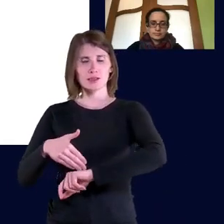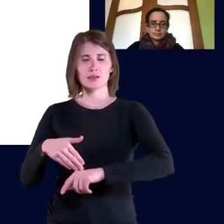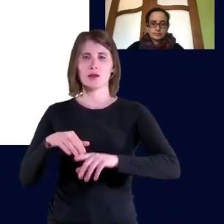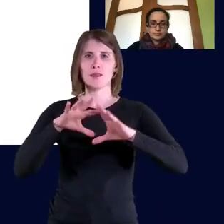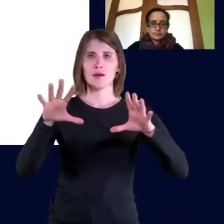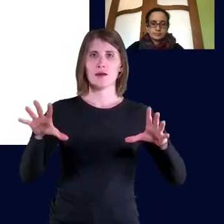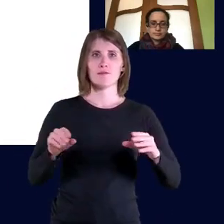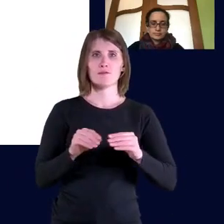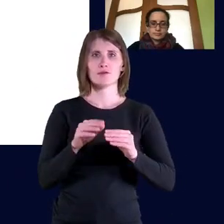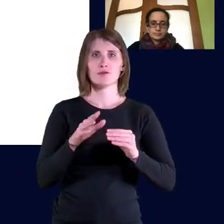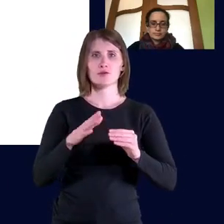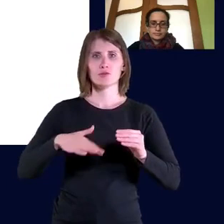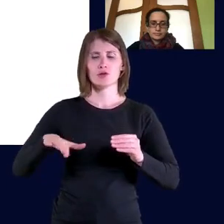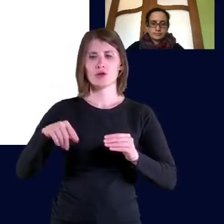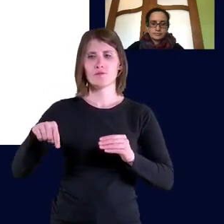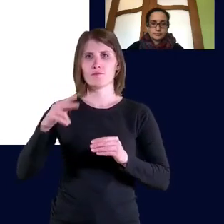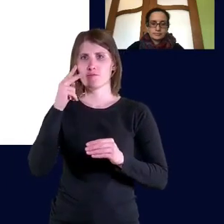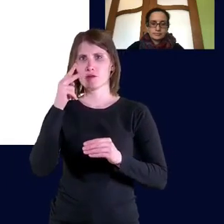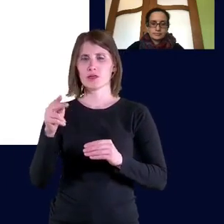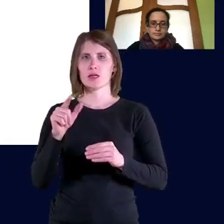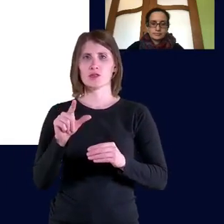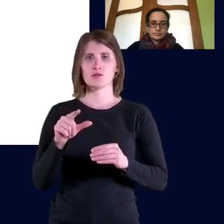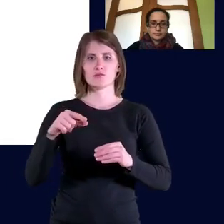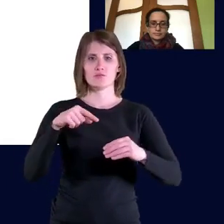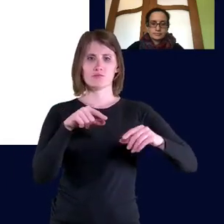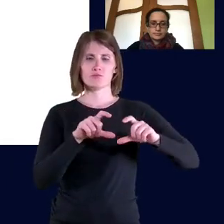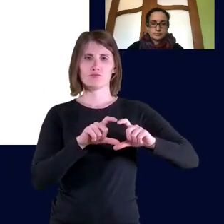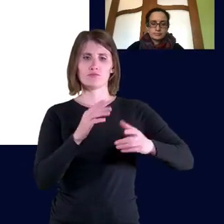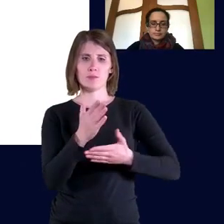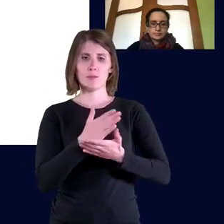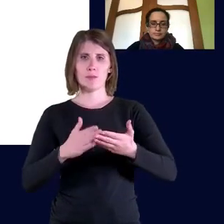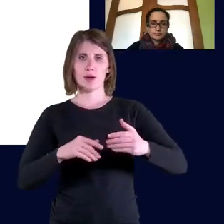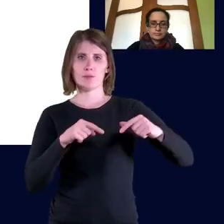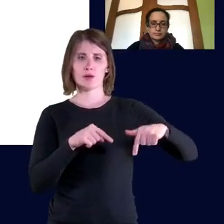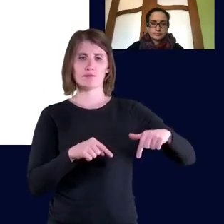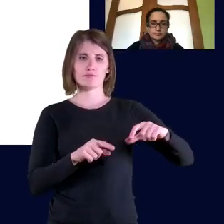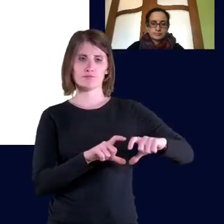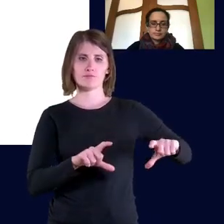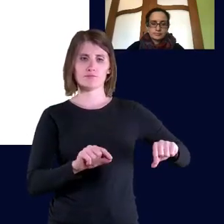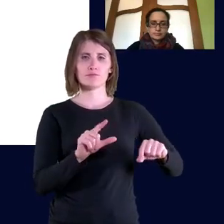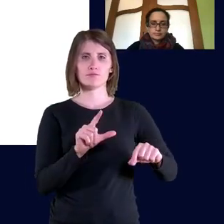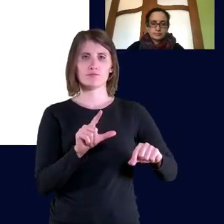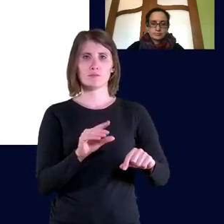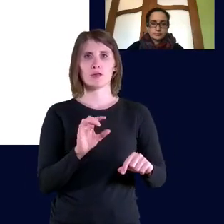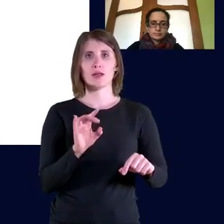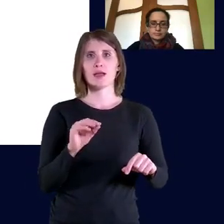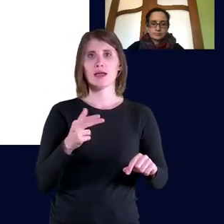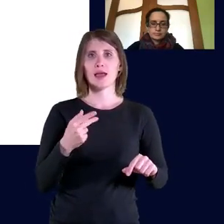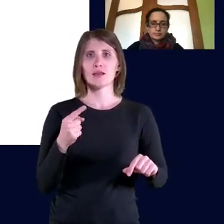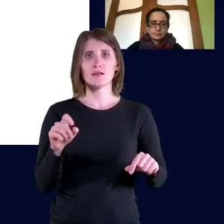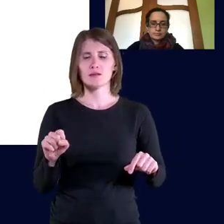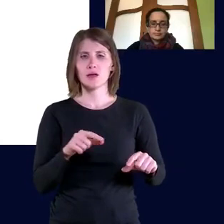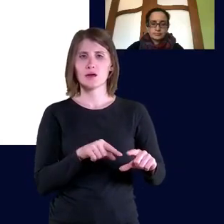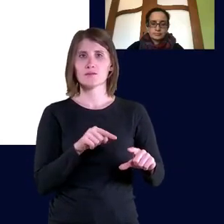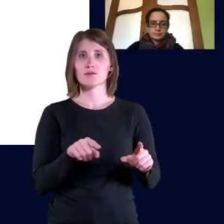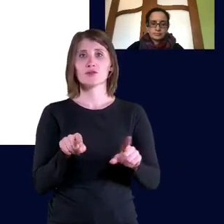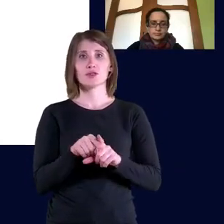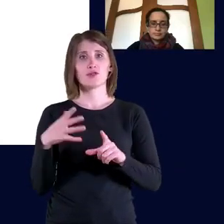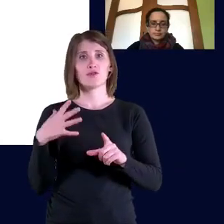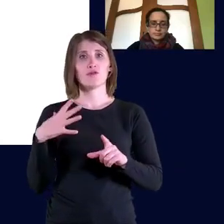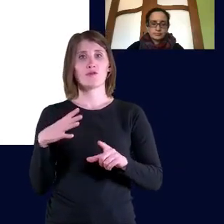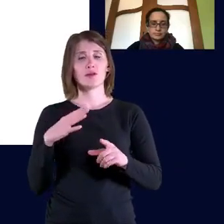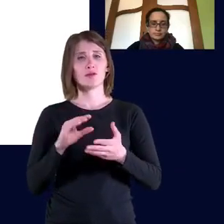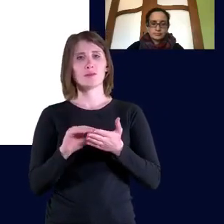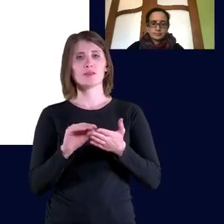są wyodrębnione w legendach warto podać informacje z wieloma legendami mamy do czynienia